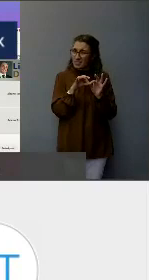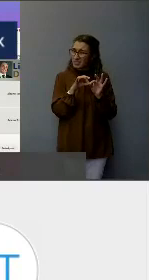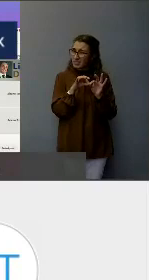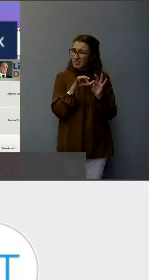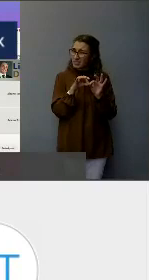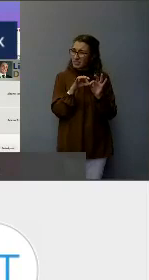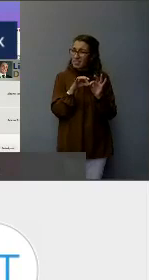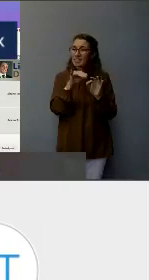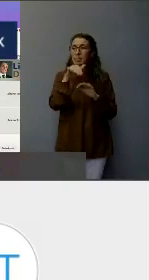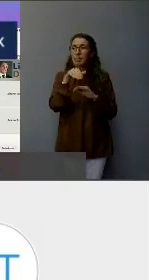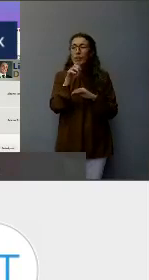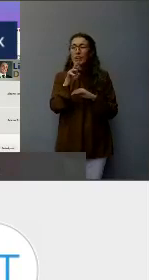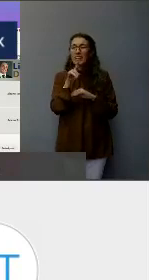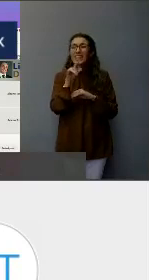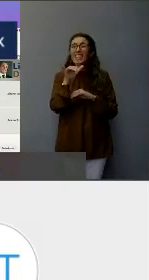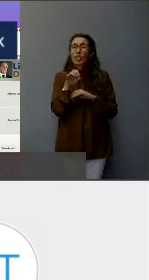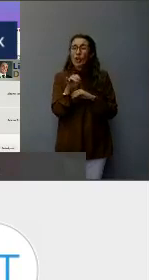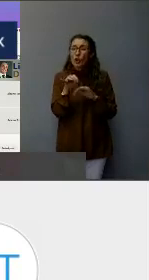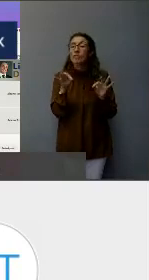consiglieri mordino